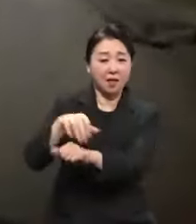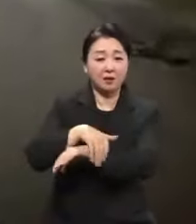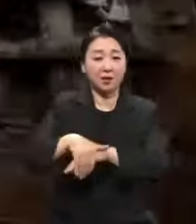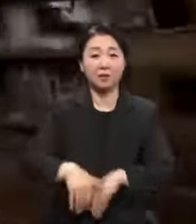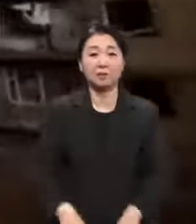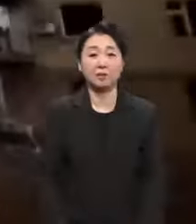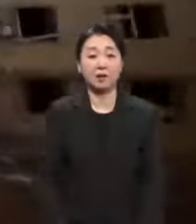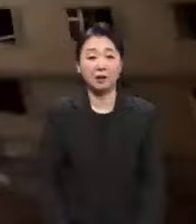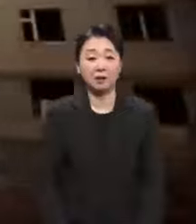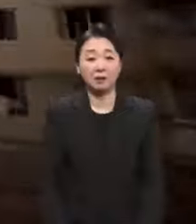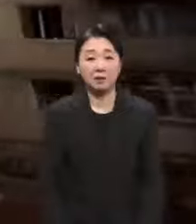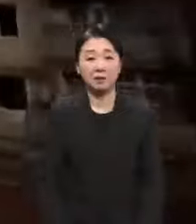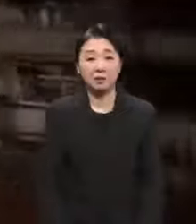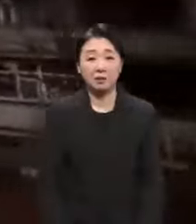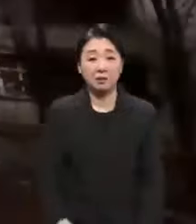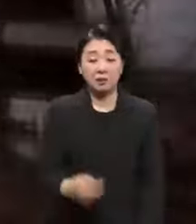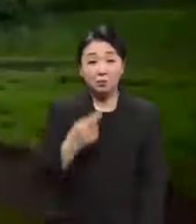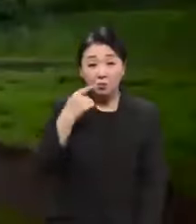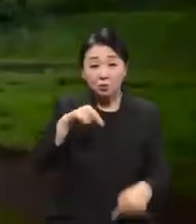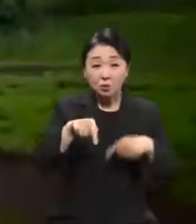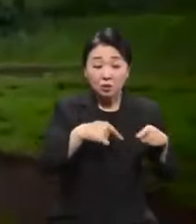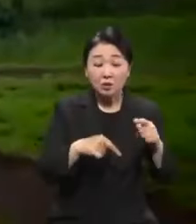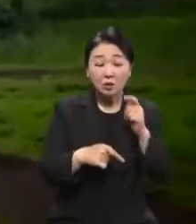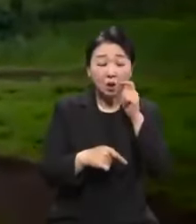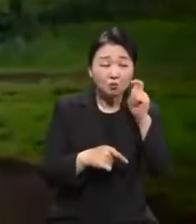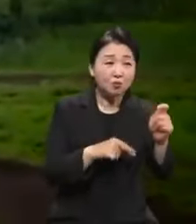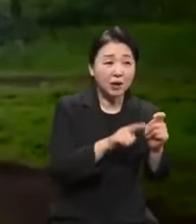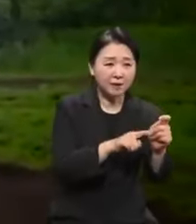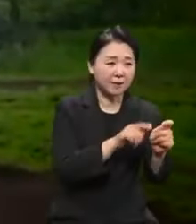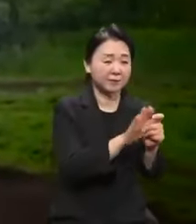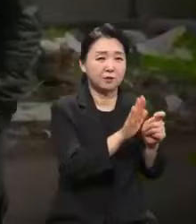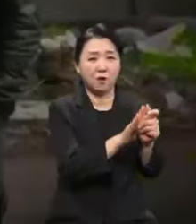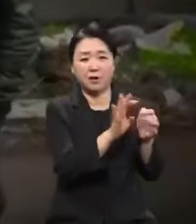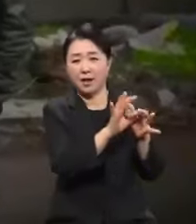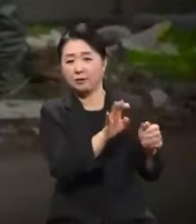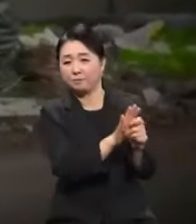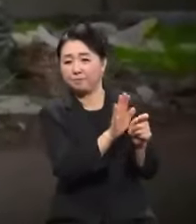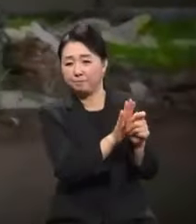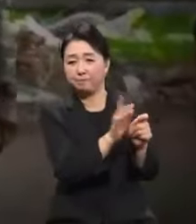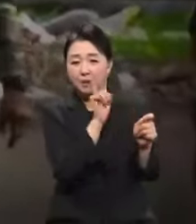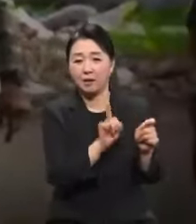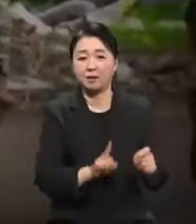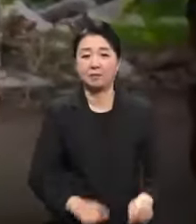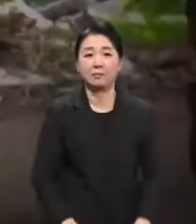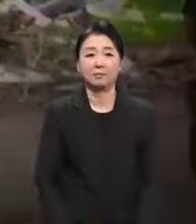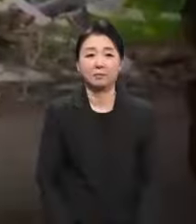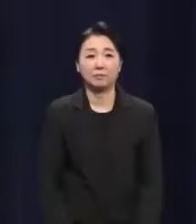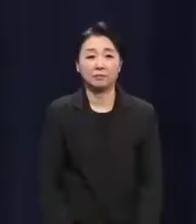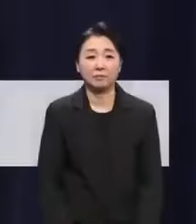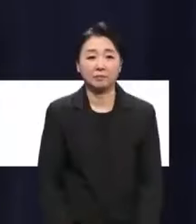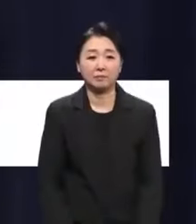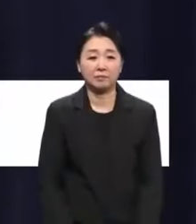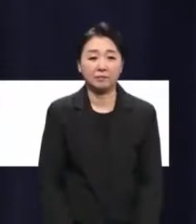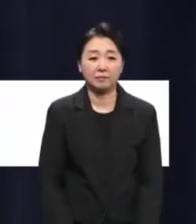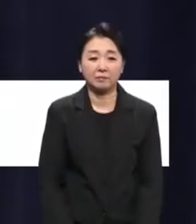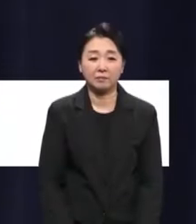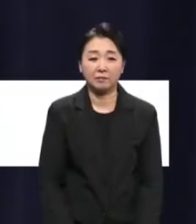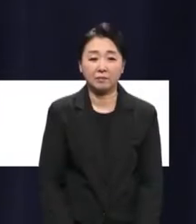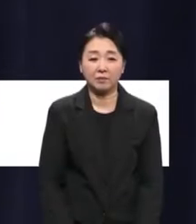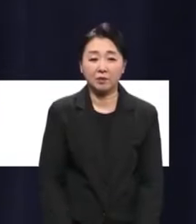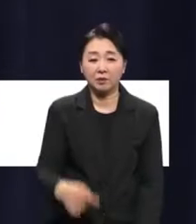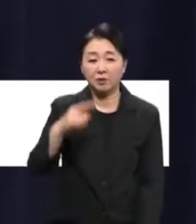정치권에선 러시아에 홀로 맞서고 있는 우크라이나 지원을 더 이상 미뤄선 안 된다는 목소리가 커지고 있습니다. We must show